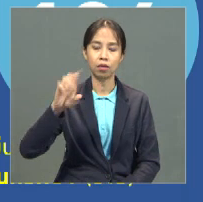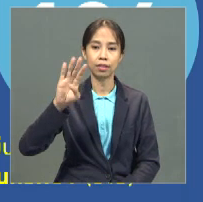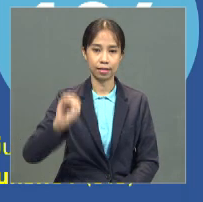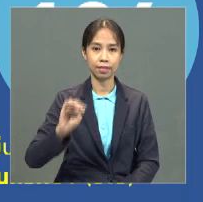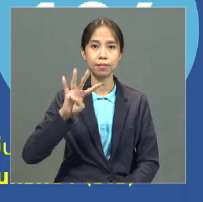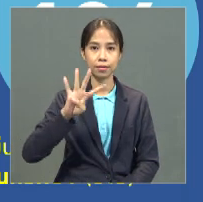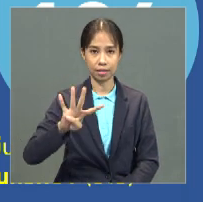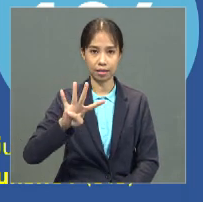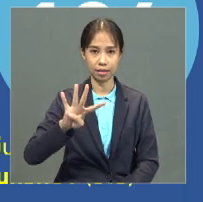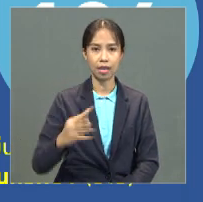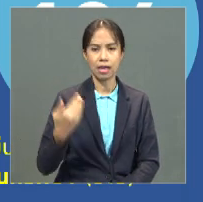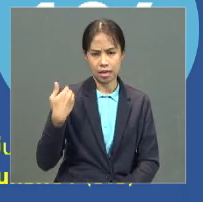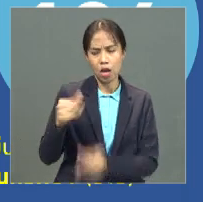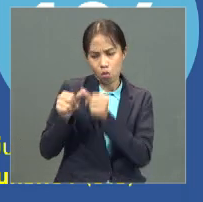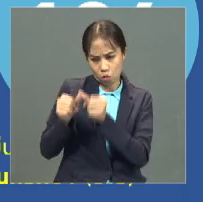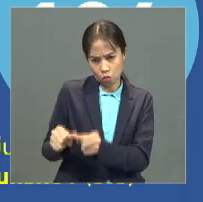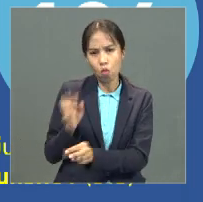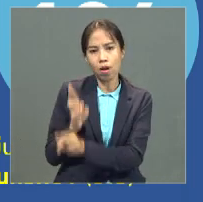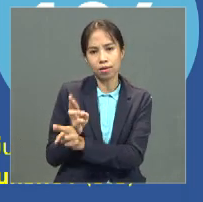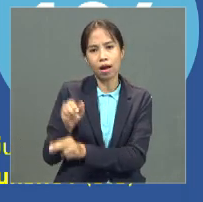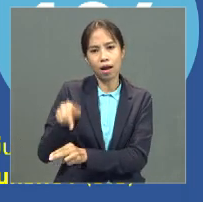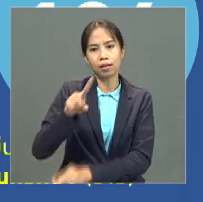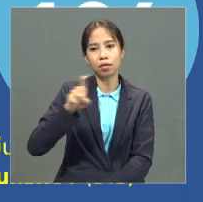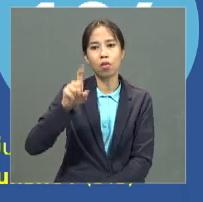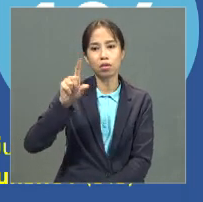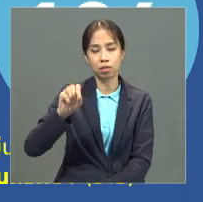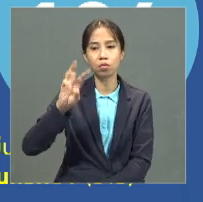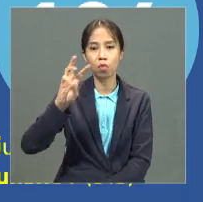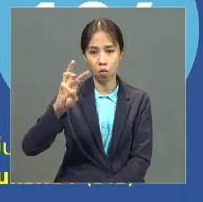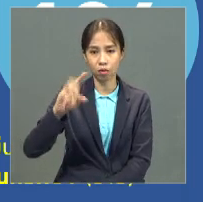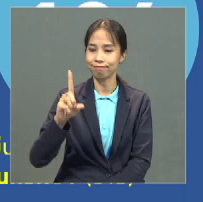3144คนยังคงรักษาตัวอยู่ 126